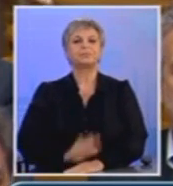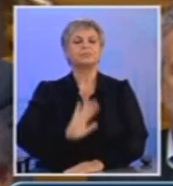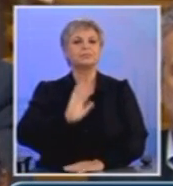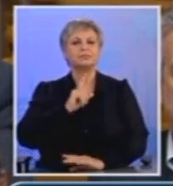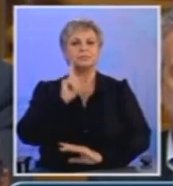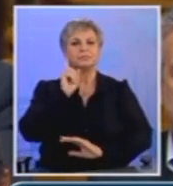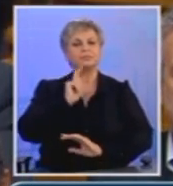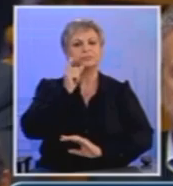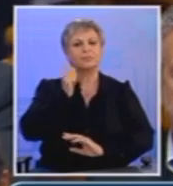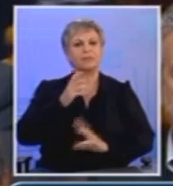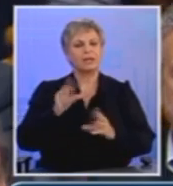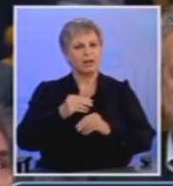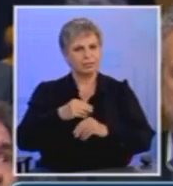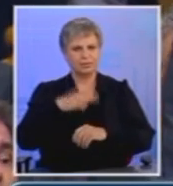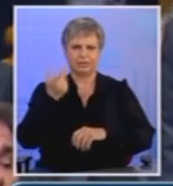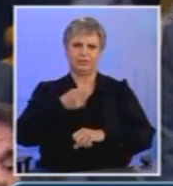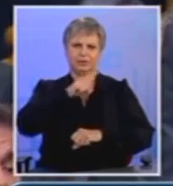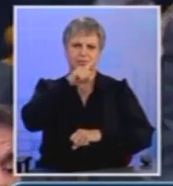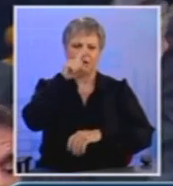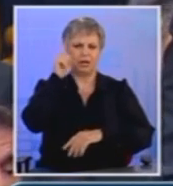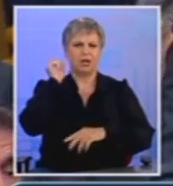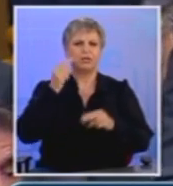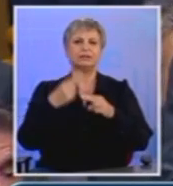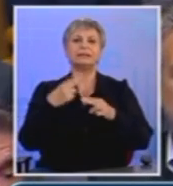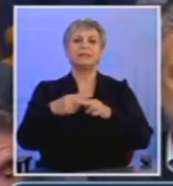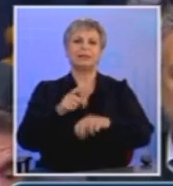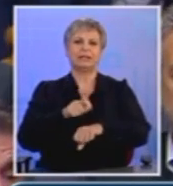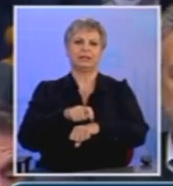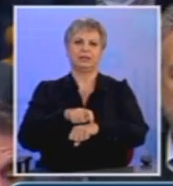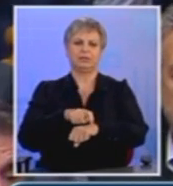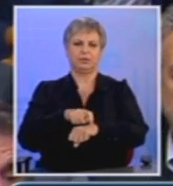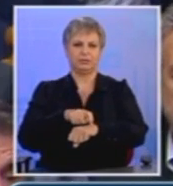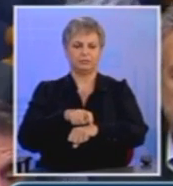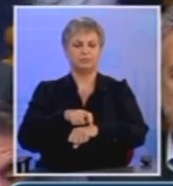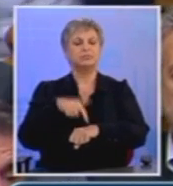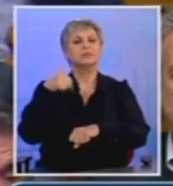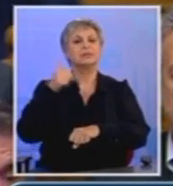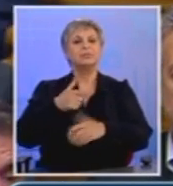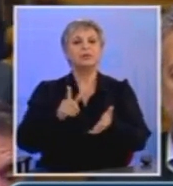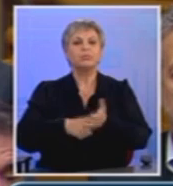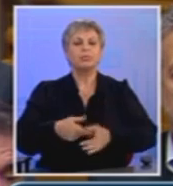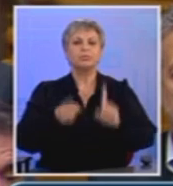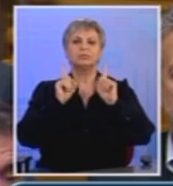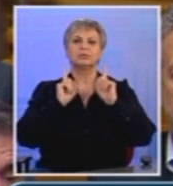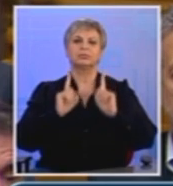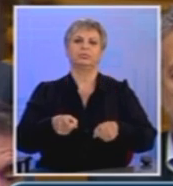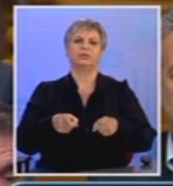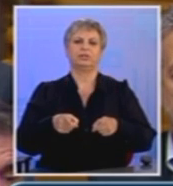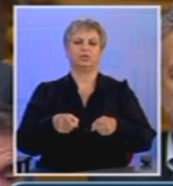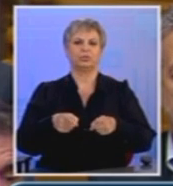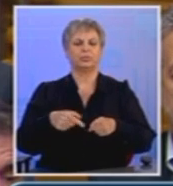κρίσιμη στιγμή και καλούμαστε να πάρουμε αποφάσεις με